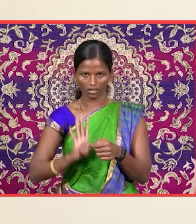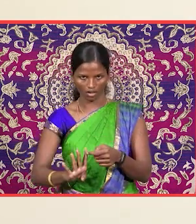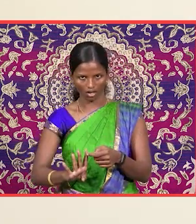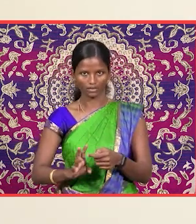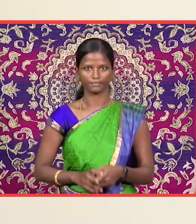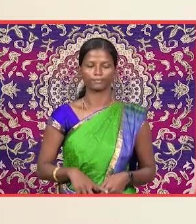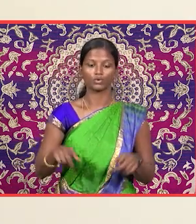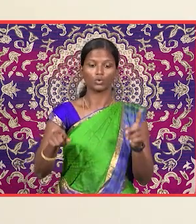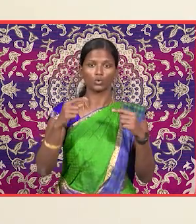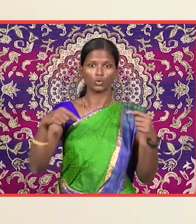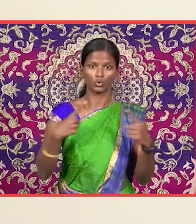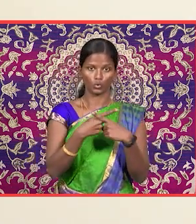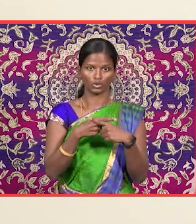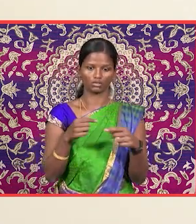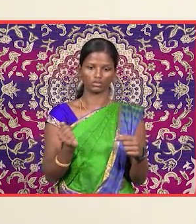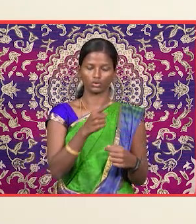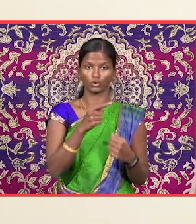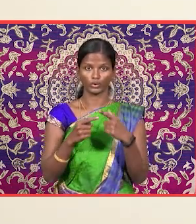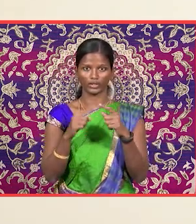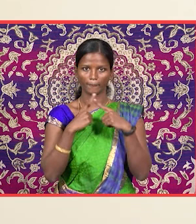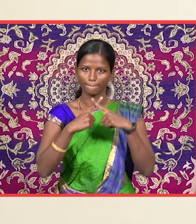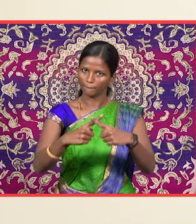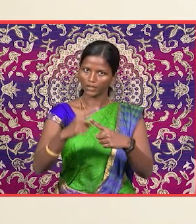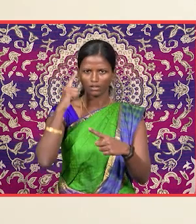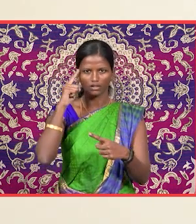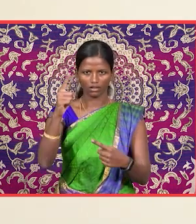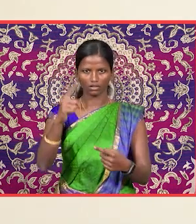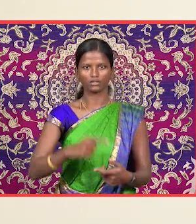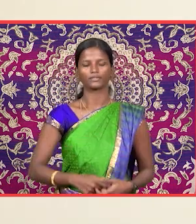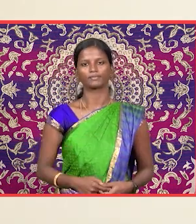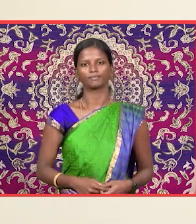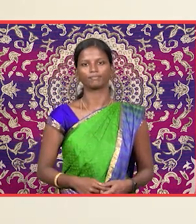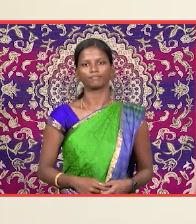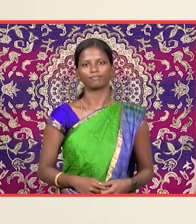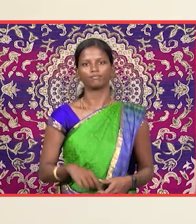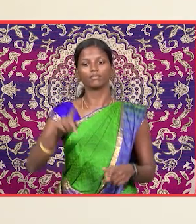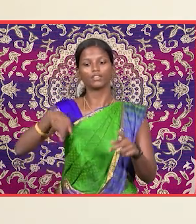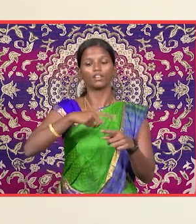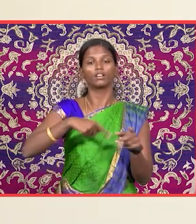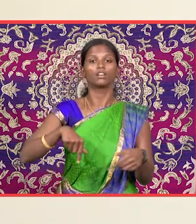1 − 1/4. ஸோ பகுதியில் 1 இருக்குது, குறுக்கு பெருக்கல் பண்ணி நம்ம மைனஸ் பண்ணிக்கலாம்.